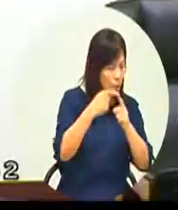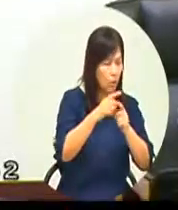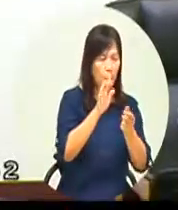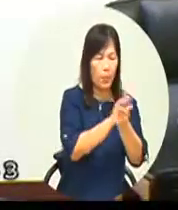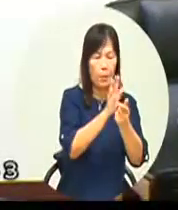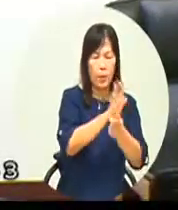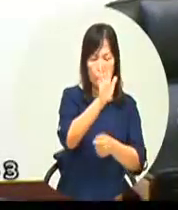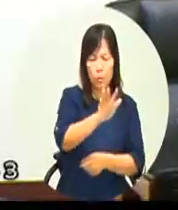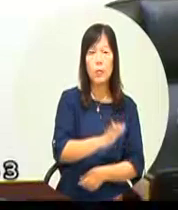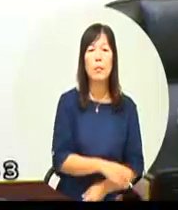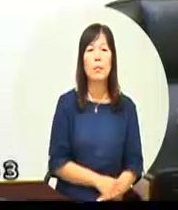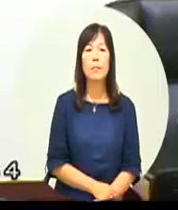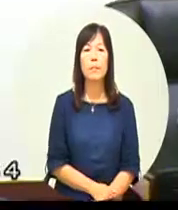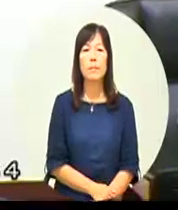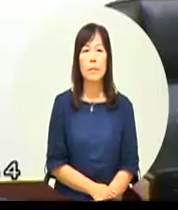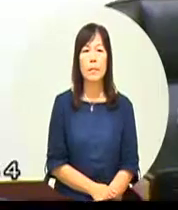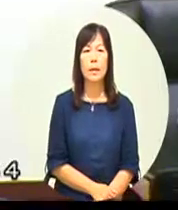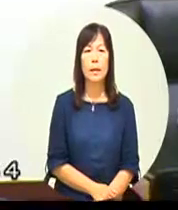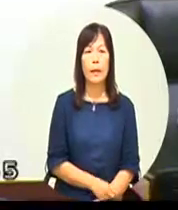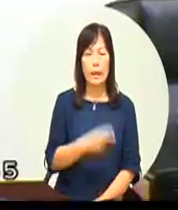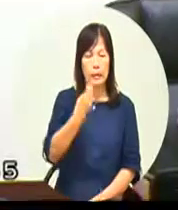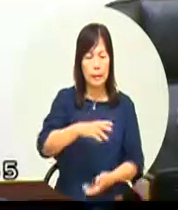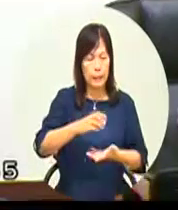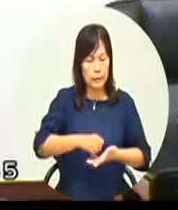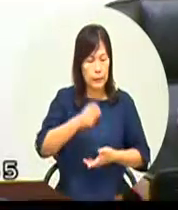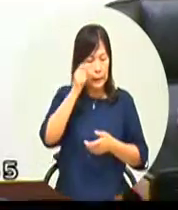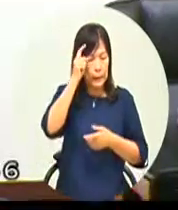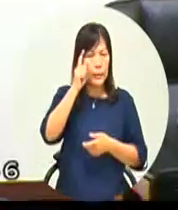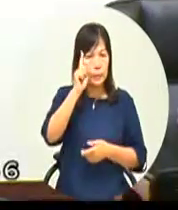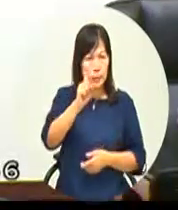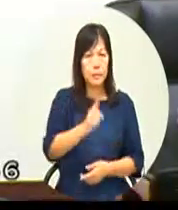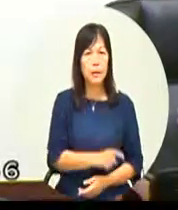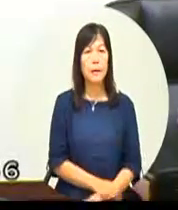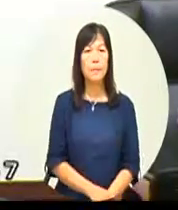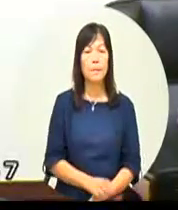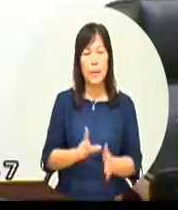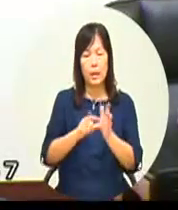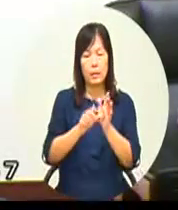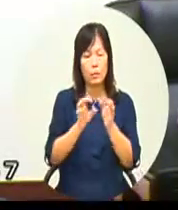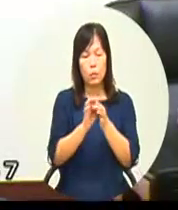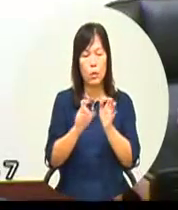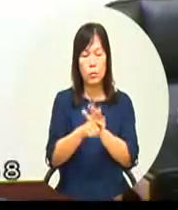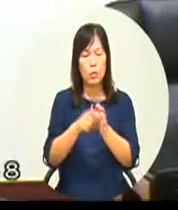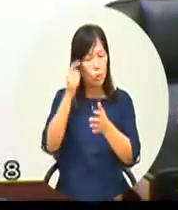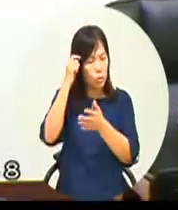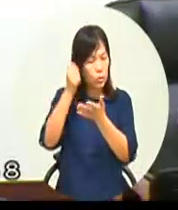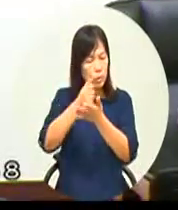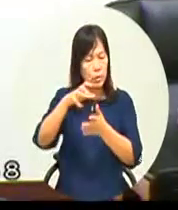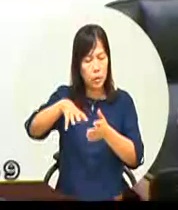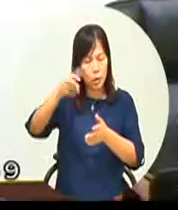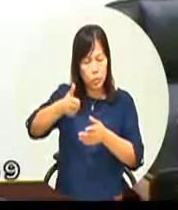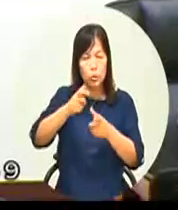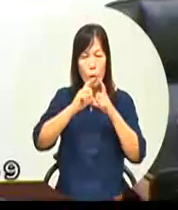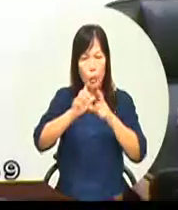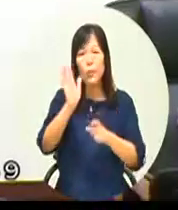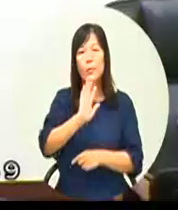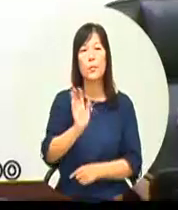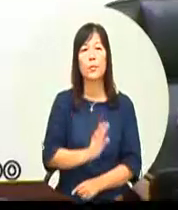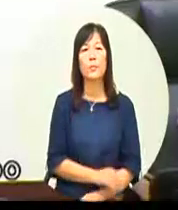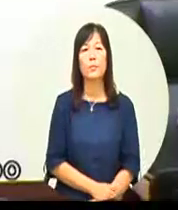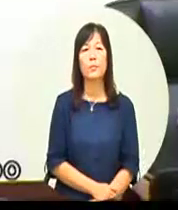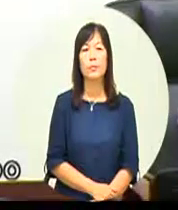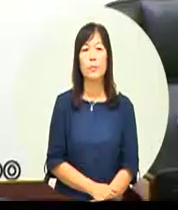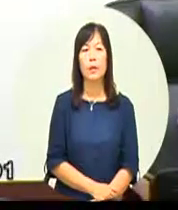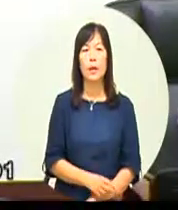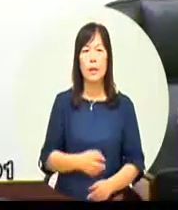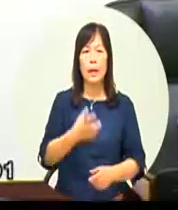那再来我再提醒一下，这个我因为时间有限也不请局长到，我提醒一下，